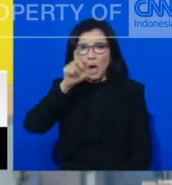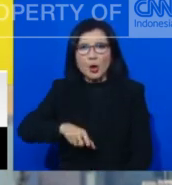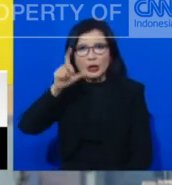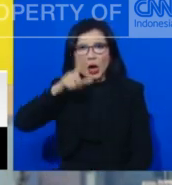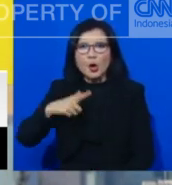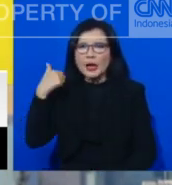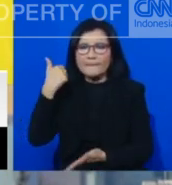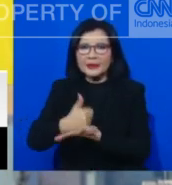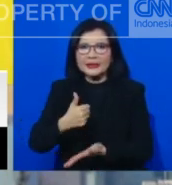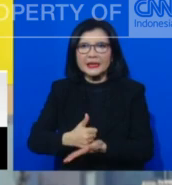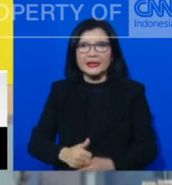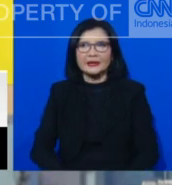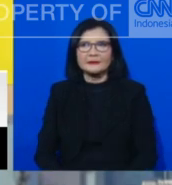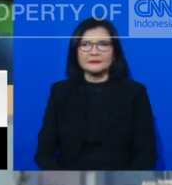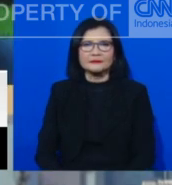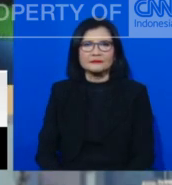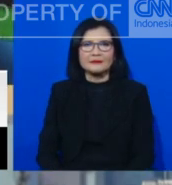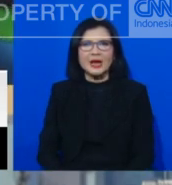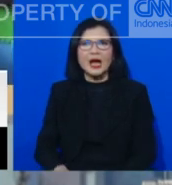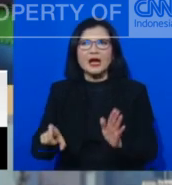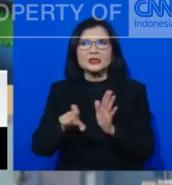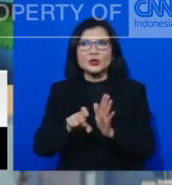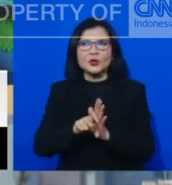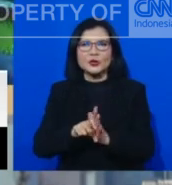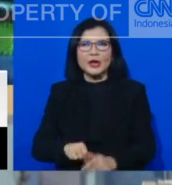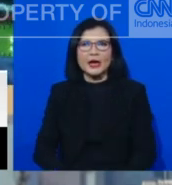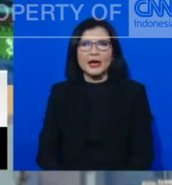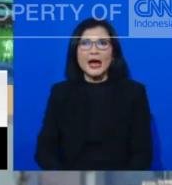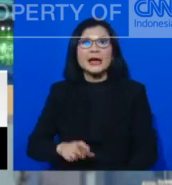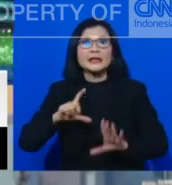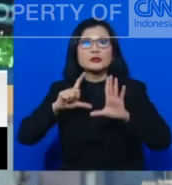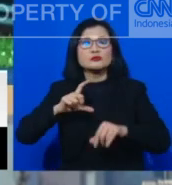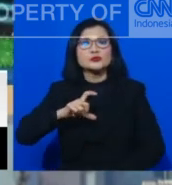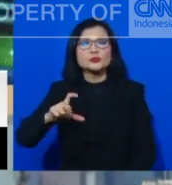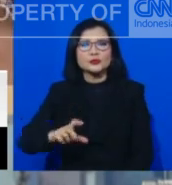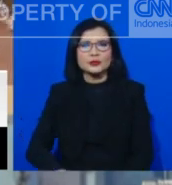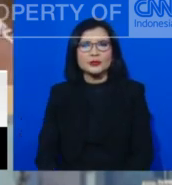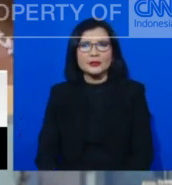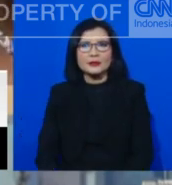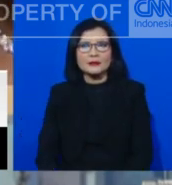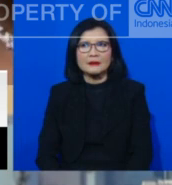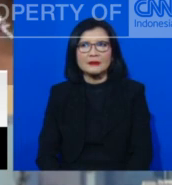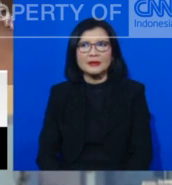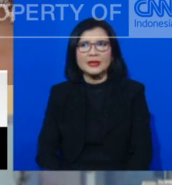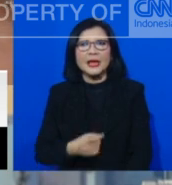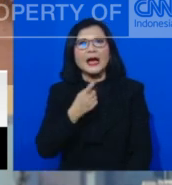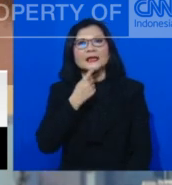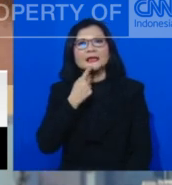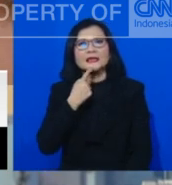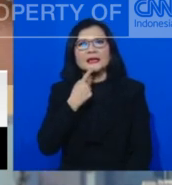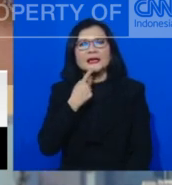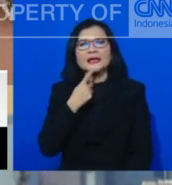dunia entertainment yang sangat terkenal seperti ada vaporn dengan 7 nominasi yang di ee yang mengenai autobiografi